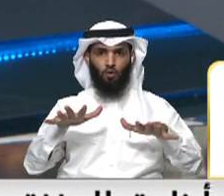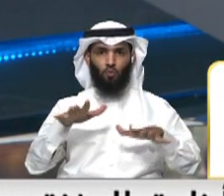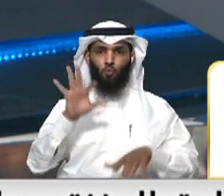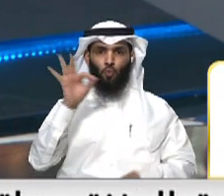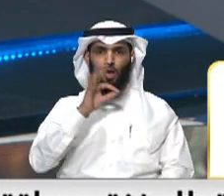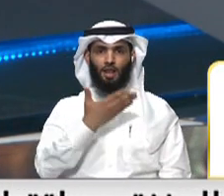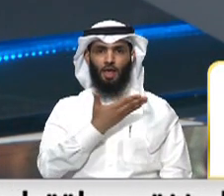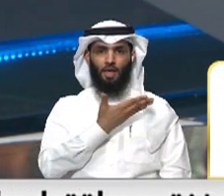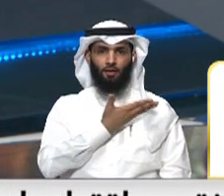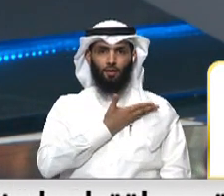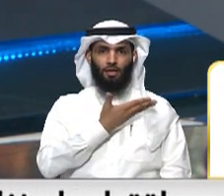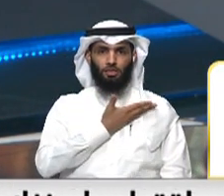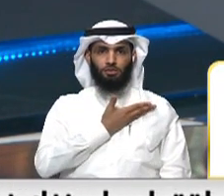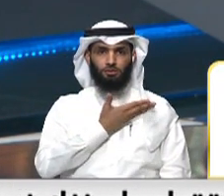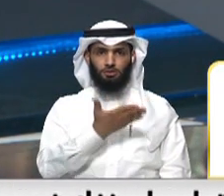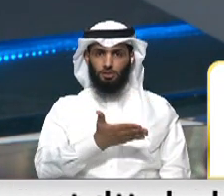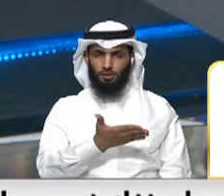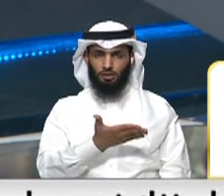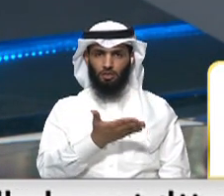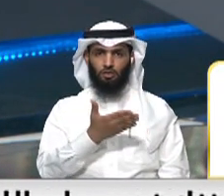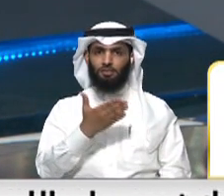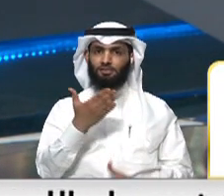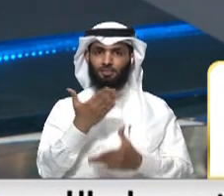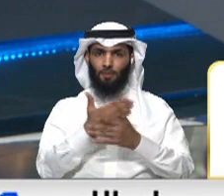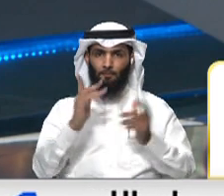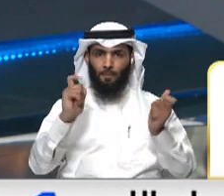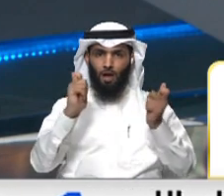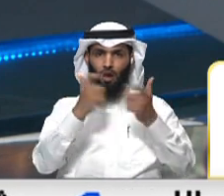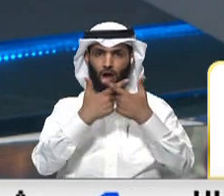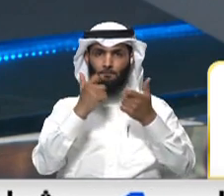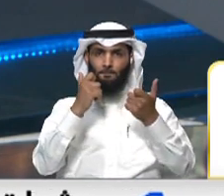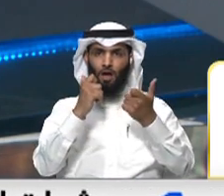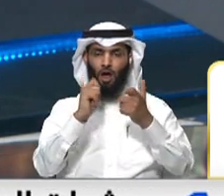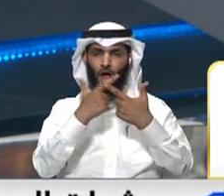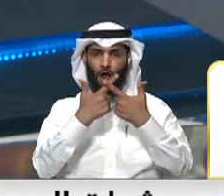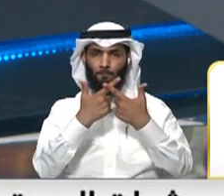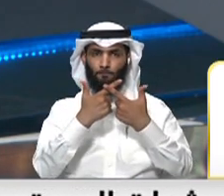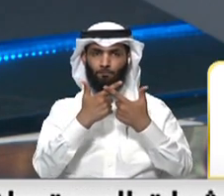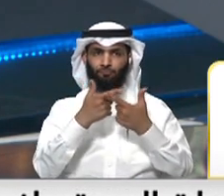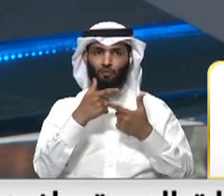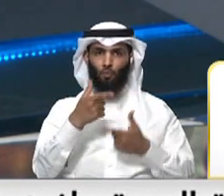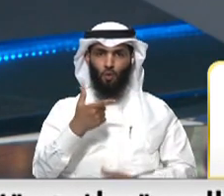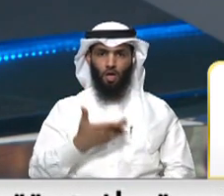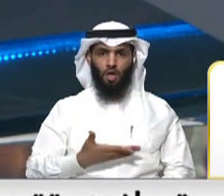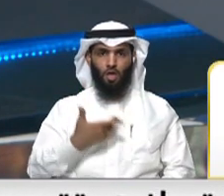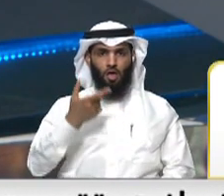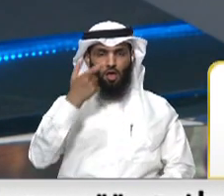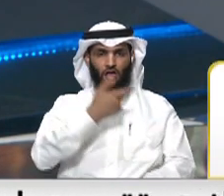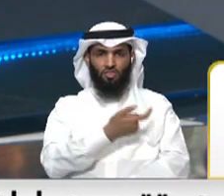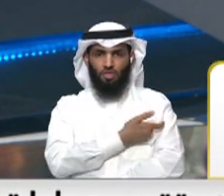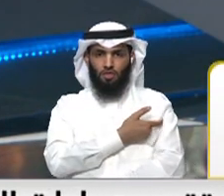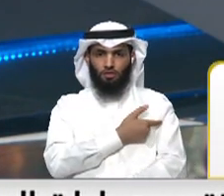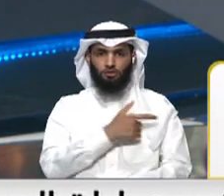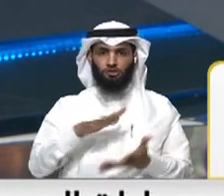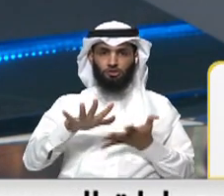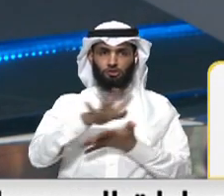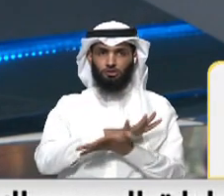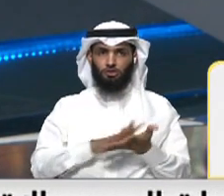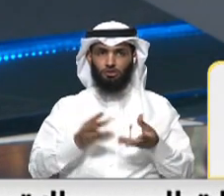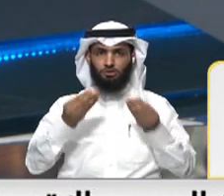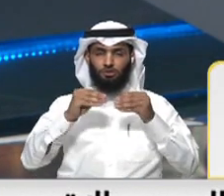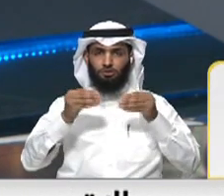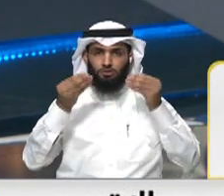يرزح تحت حرب اباده الى تفاقم الوضع الصحي الذي اصبح للاطفال كارثيا